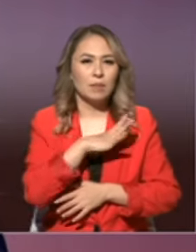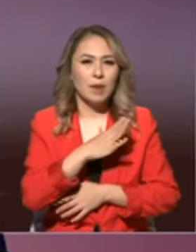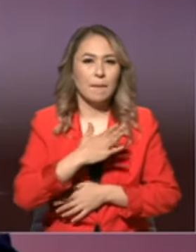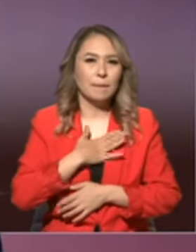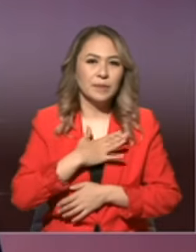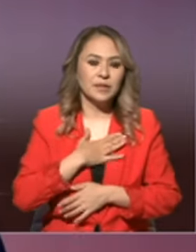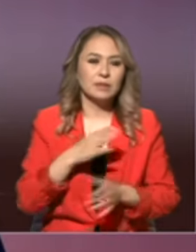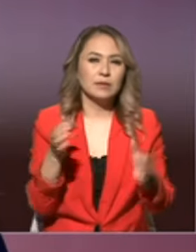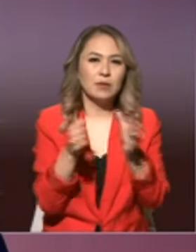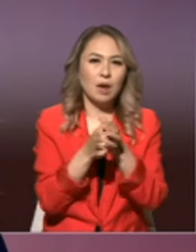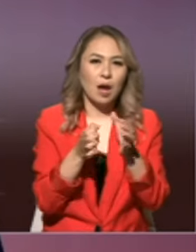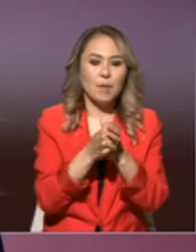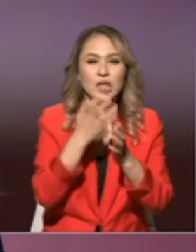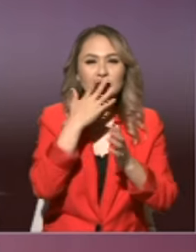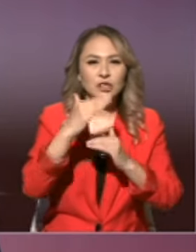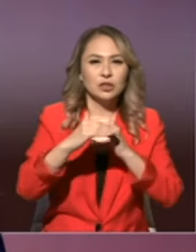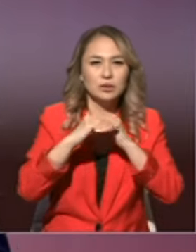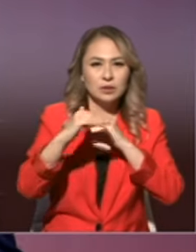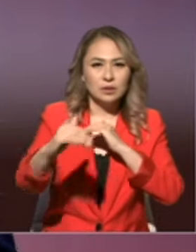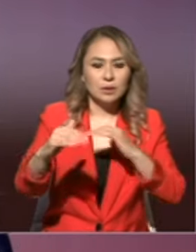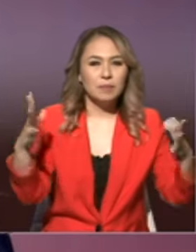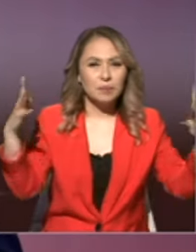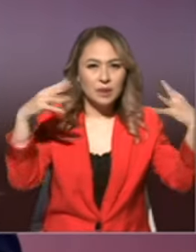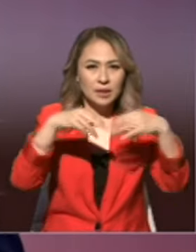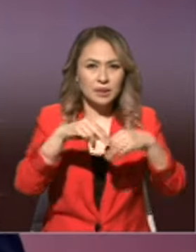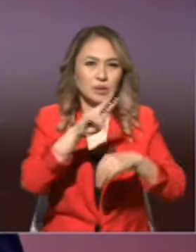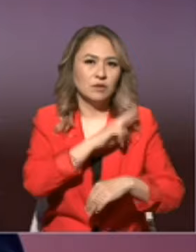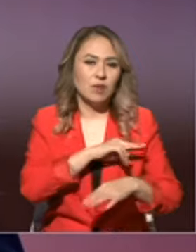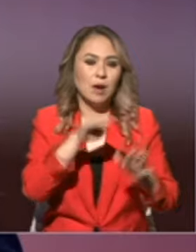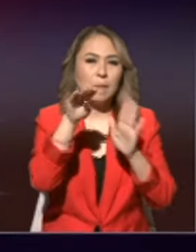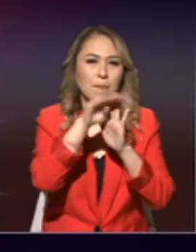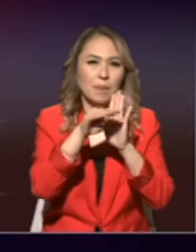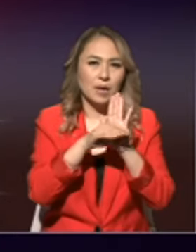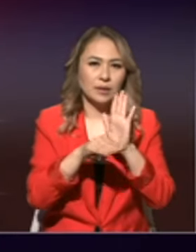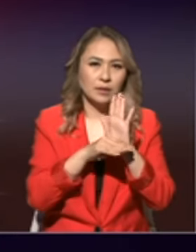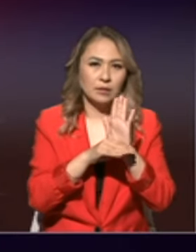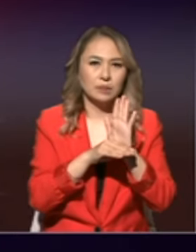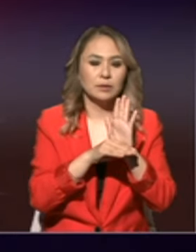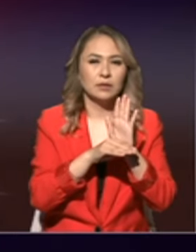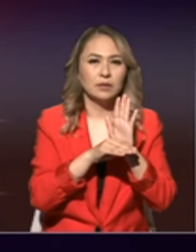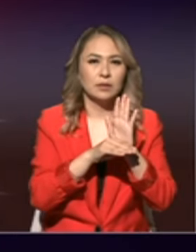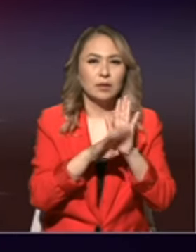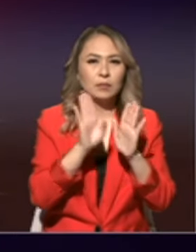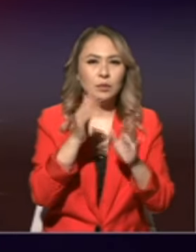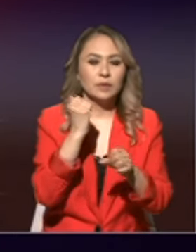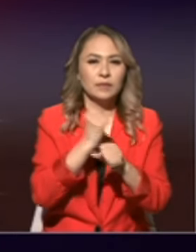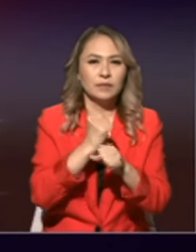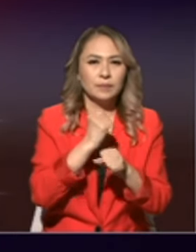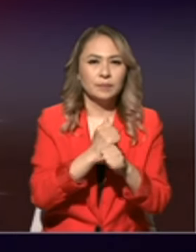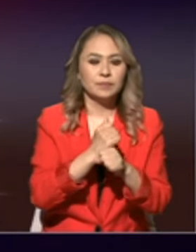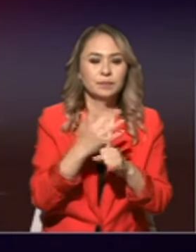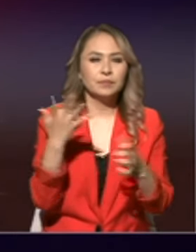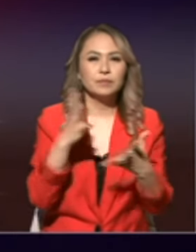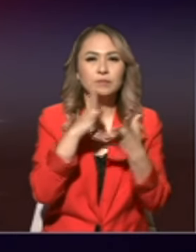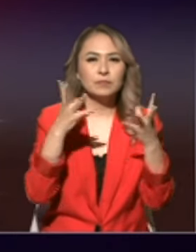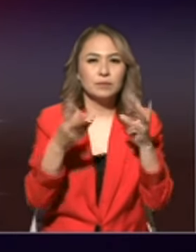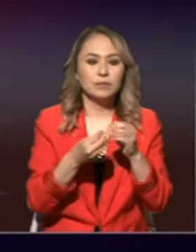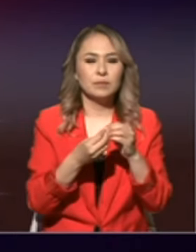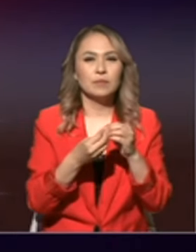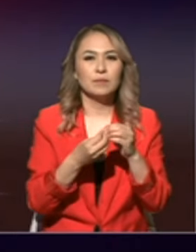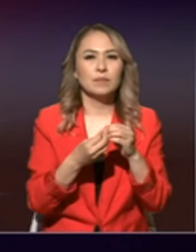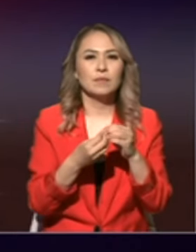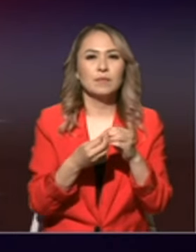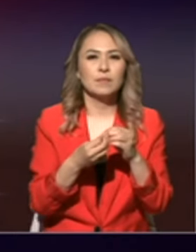команда отандық және шетелдік сарапшылармен бірлесіп отырып осы бағдарламаны зерделедік. Нәтижесі қандай дейсіз ғой? Нәтижесінде